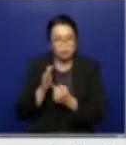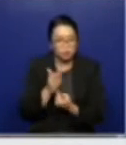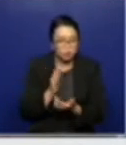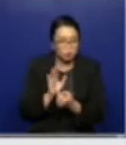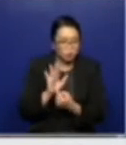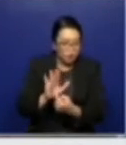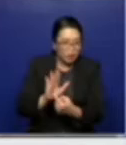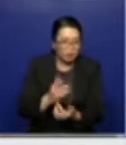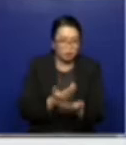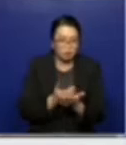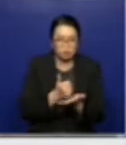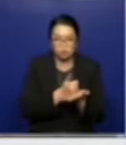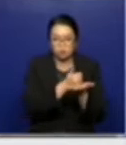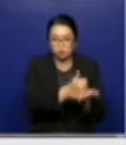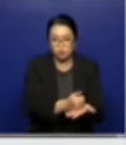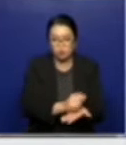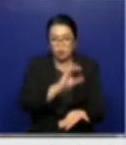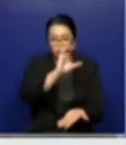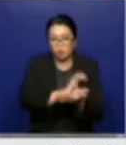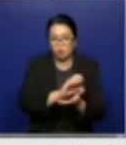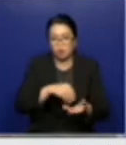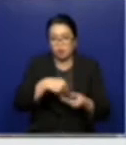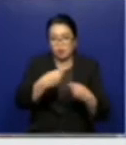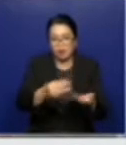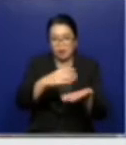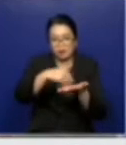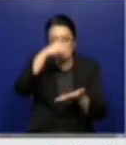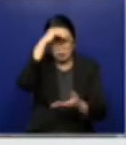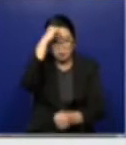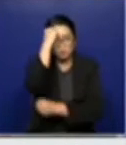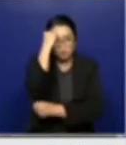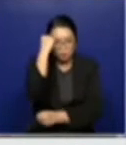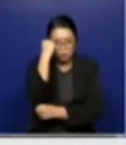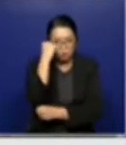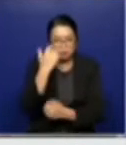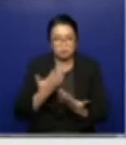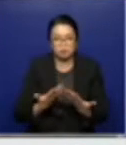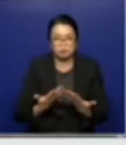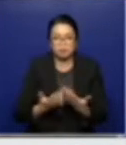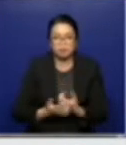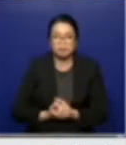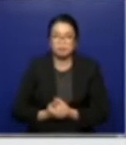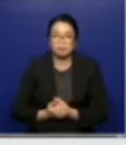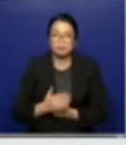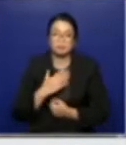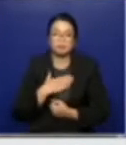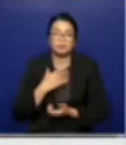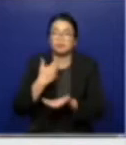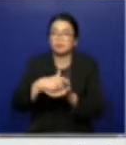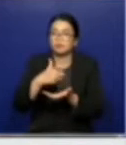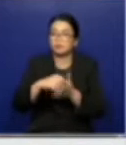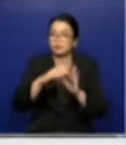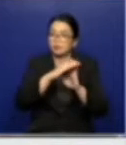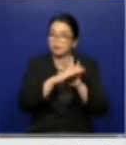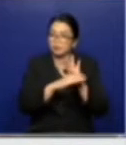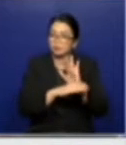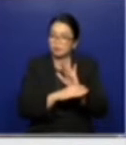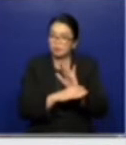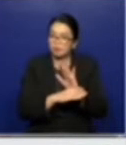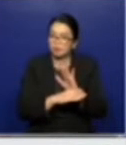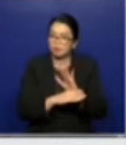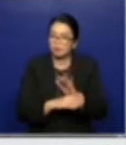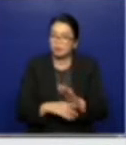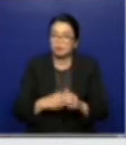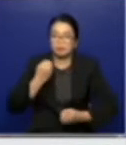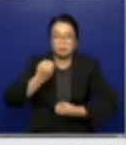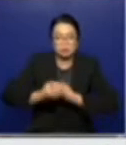าของคนยากคนจนท่านประธานที่เคารพครับที่กระผมกล่าวมานั้นเป็นเสียงสะ